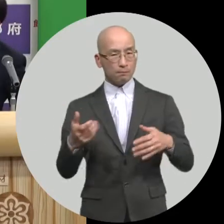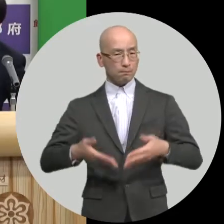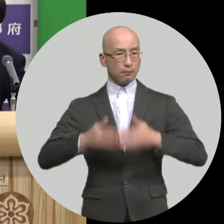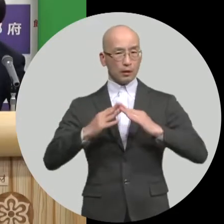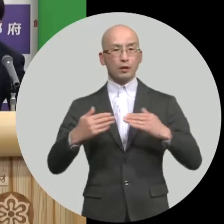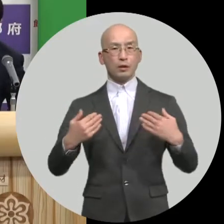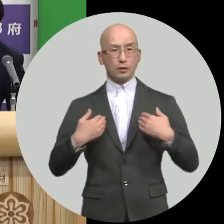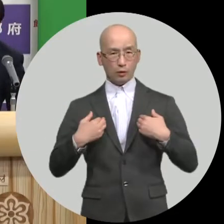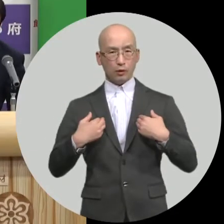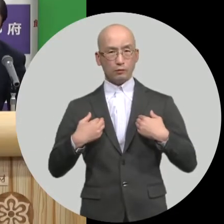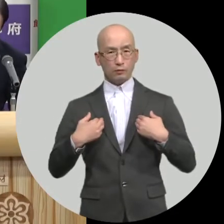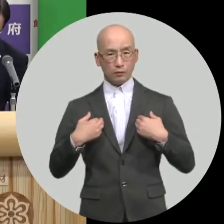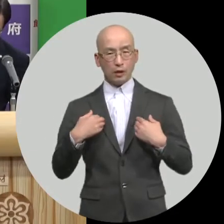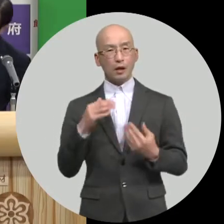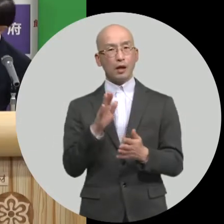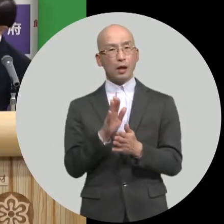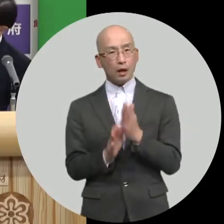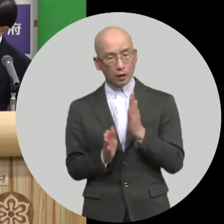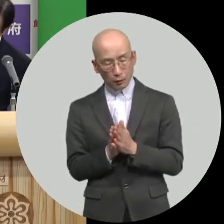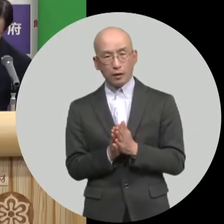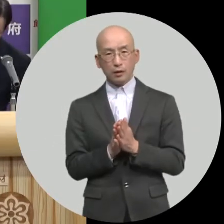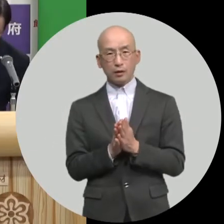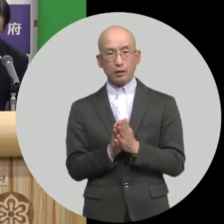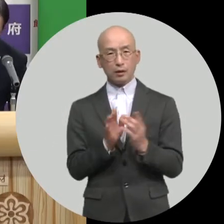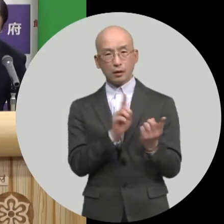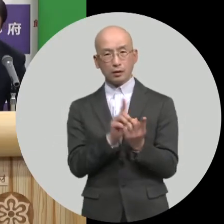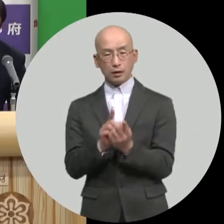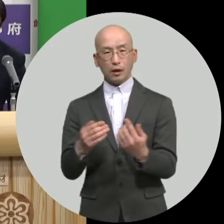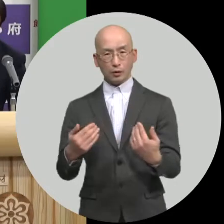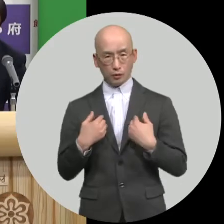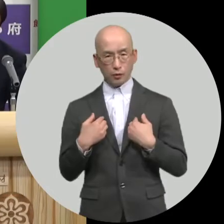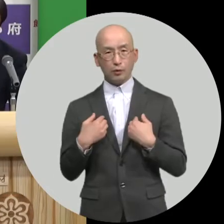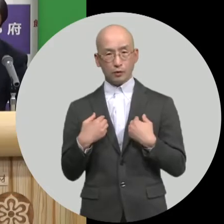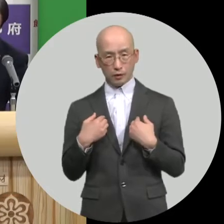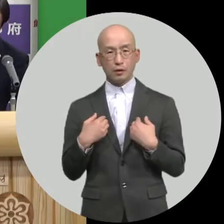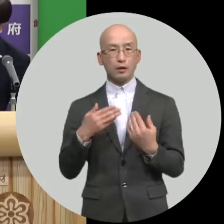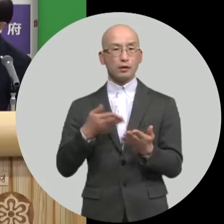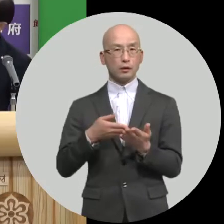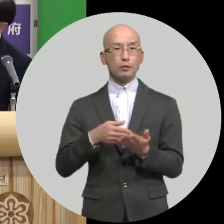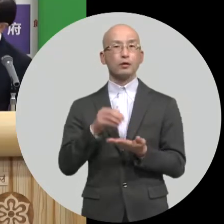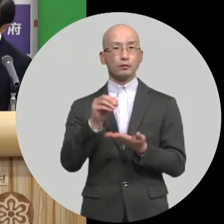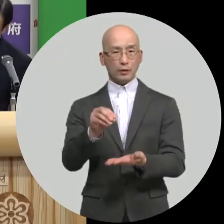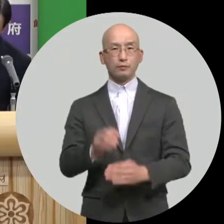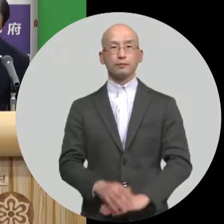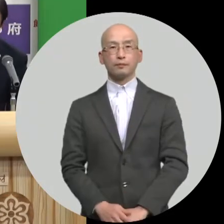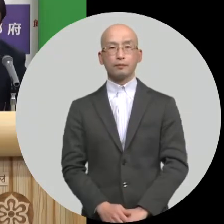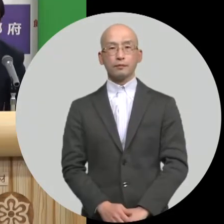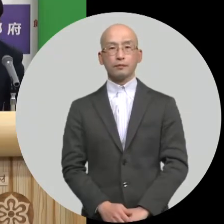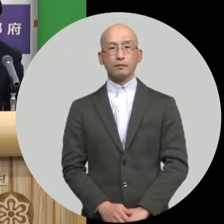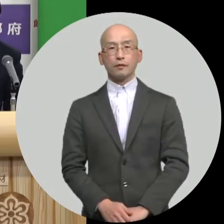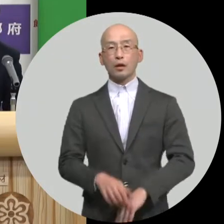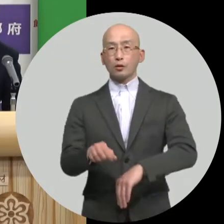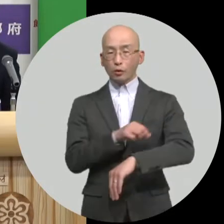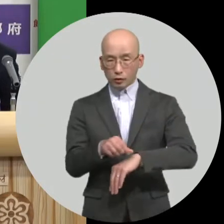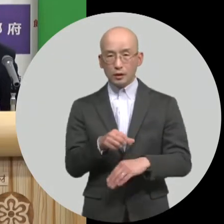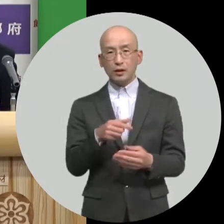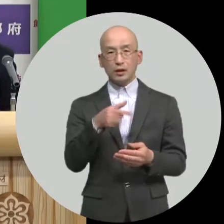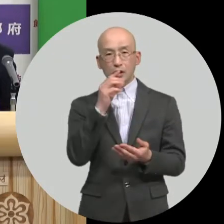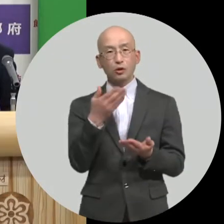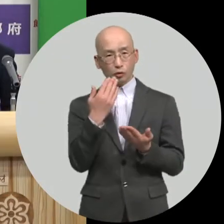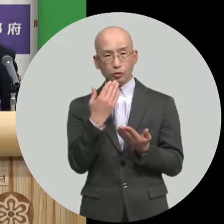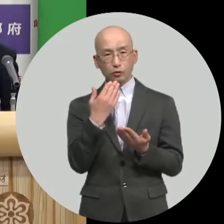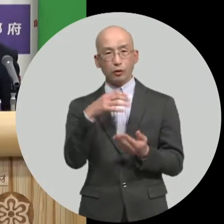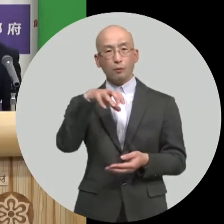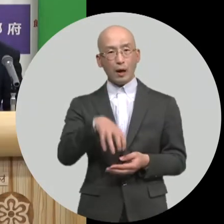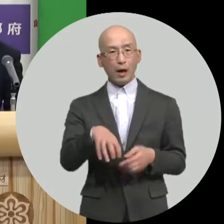新たな体制をするということでございます。後で詳しく説明いたしますけれども、特にその飲食につきましては営